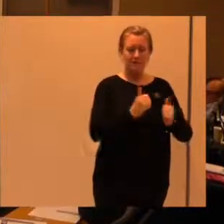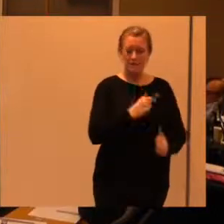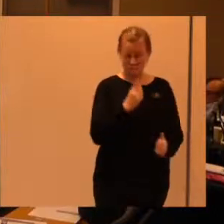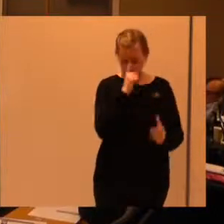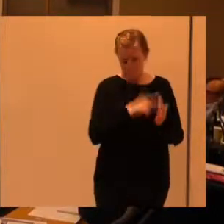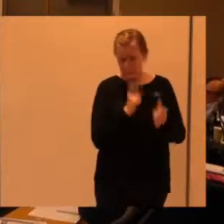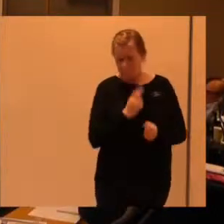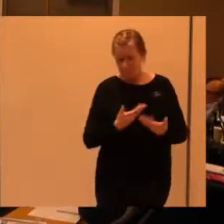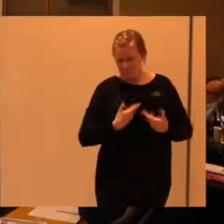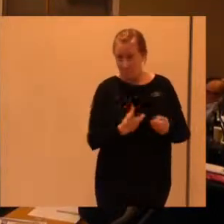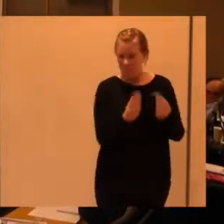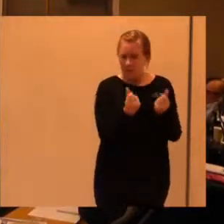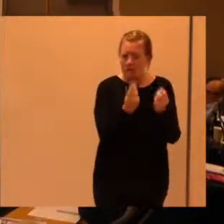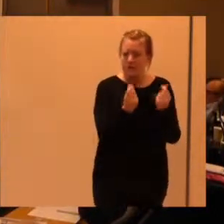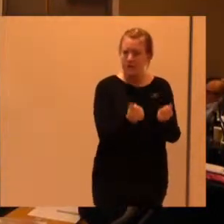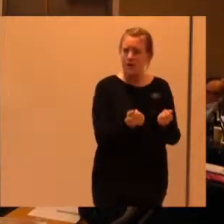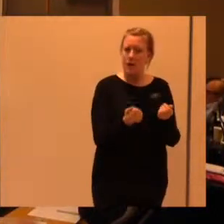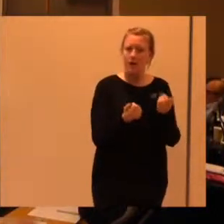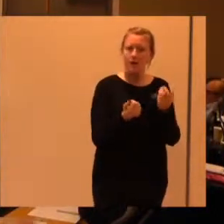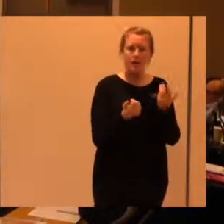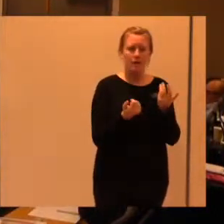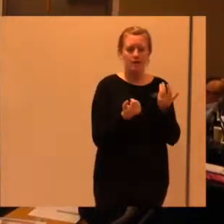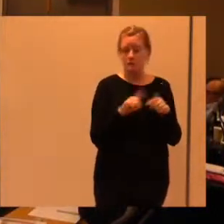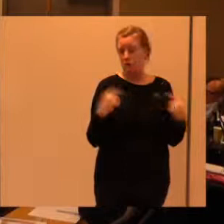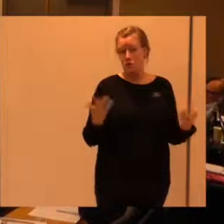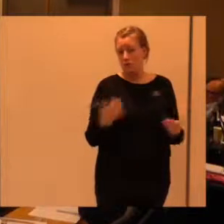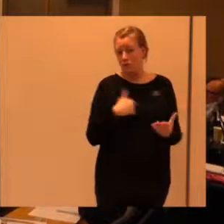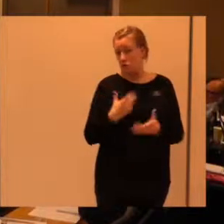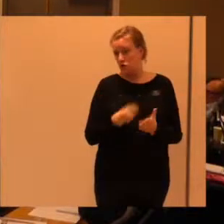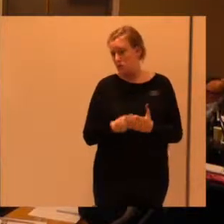kvaliteten på de här, vad det nu är vi köper.